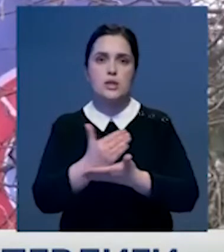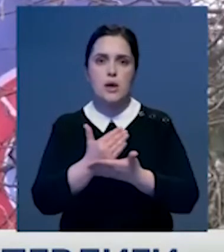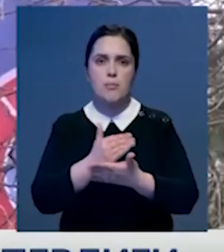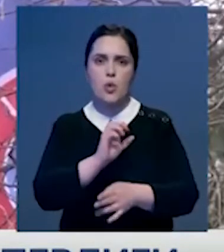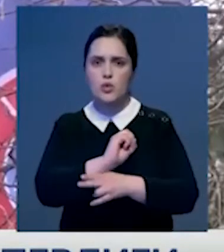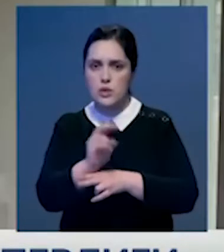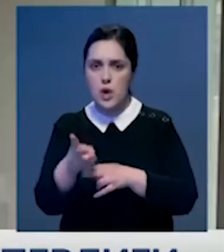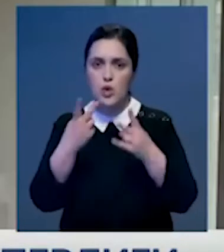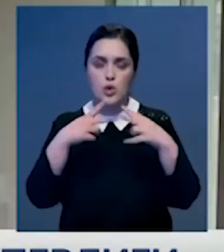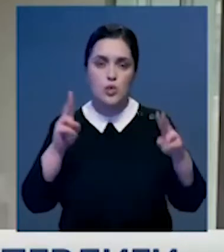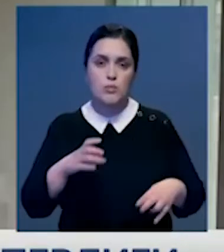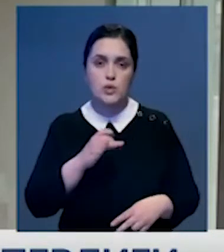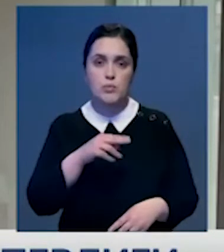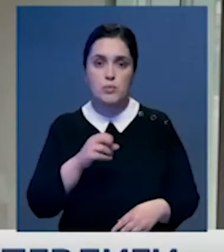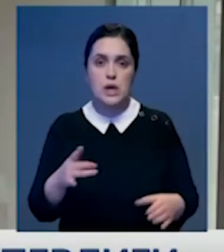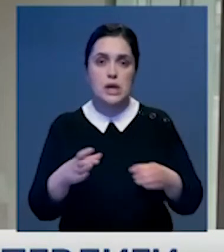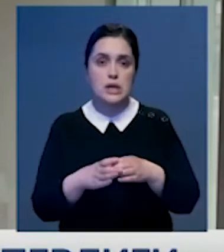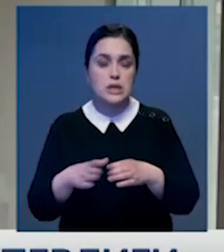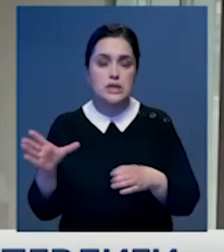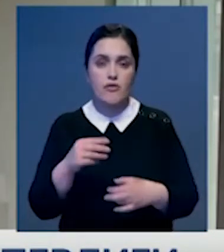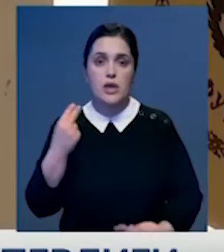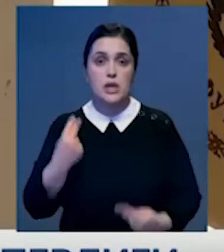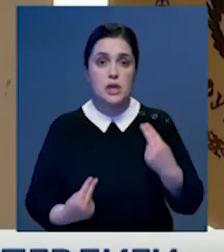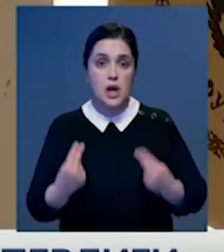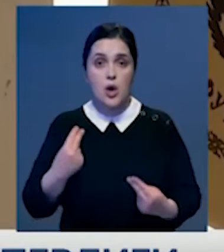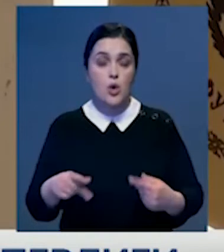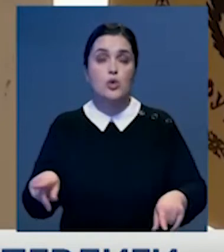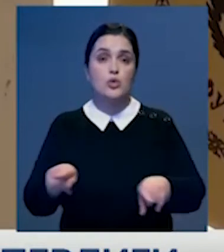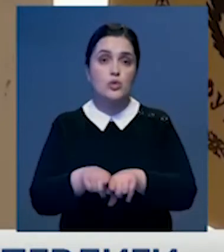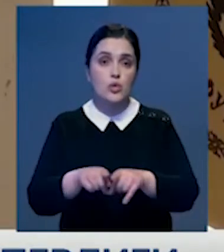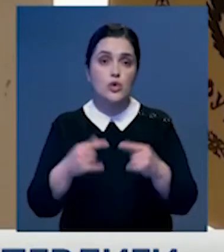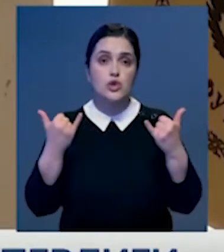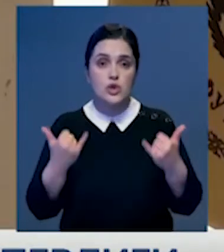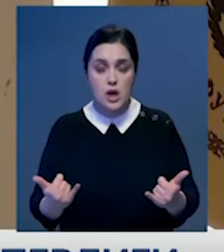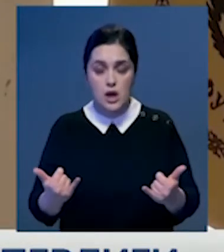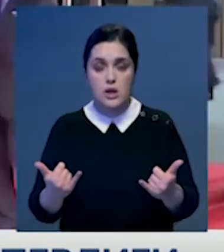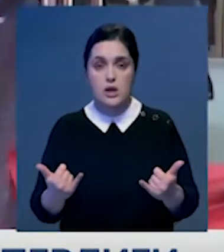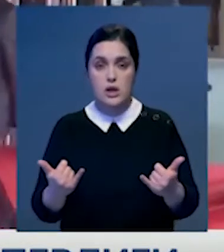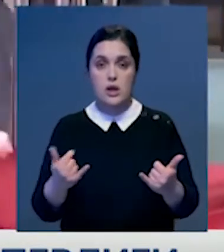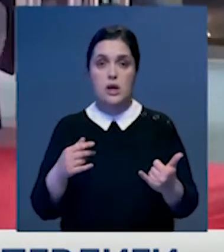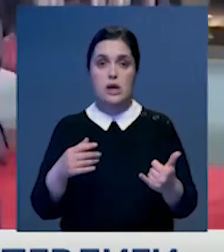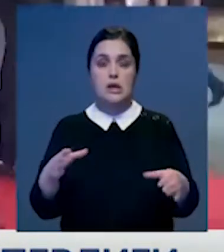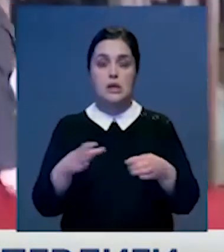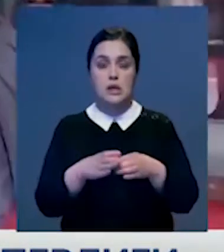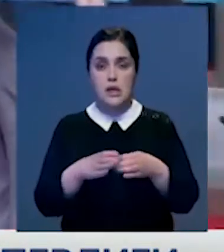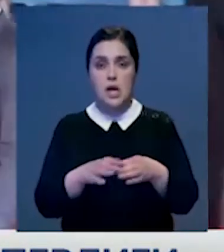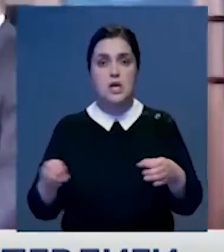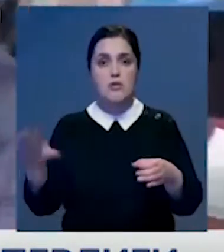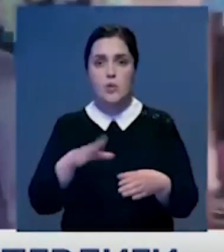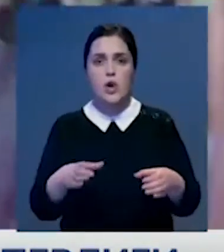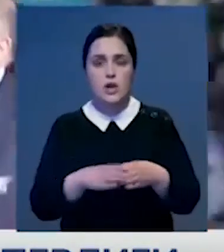и игроков суперлиги из всех турниров под угрозой даже оказались нынешние сезон и лиги европы и лиги чемпионов